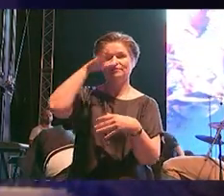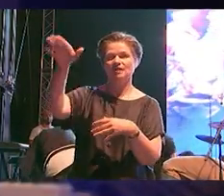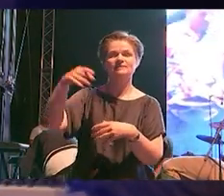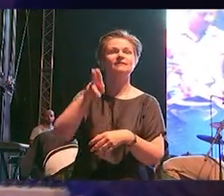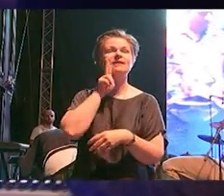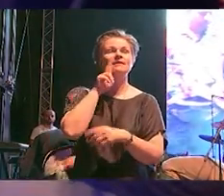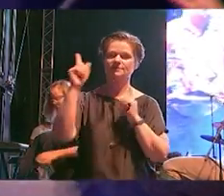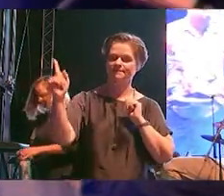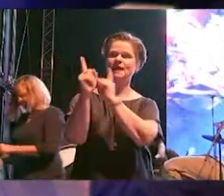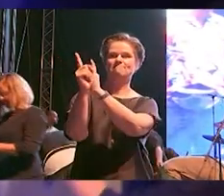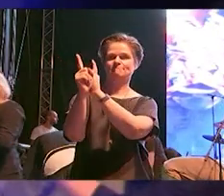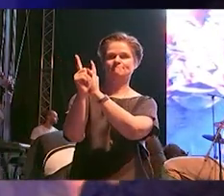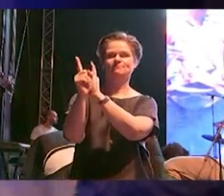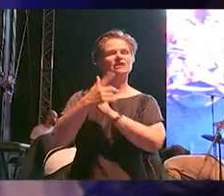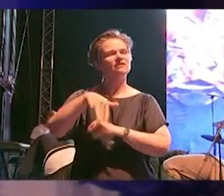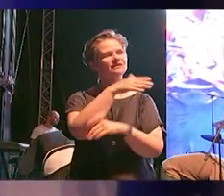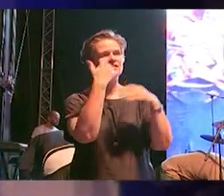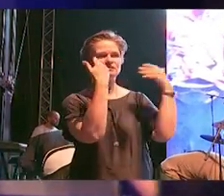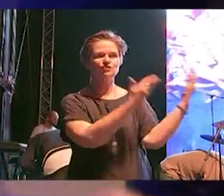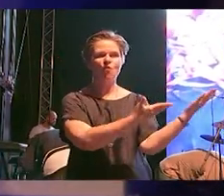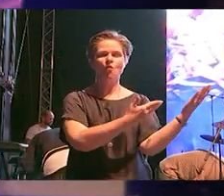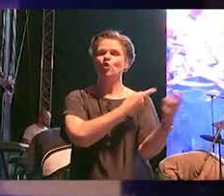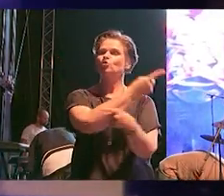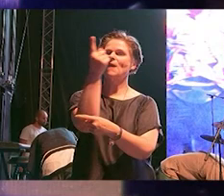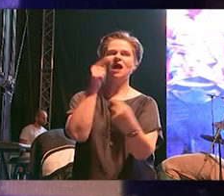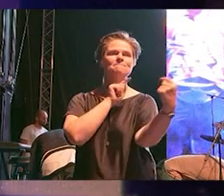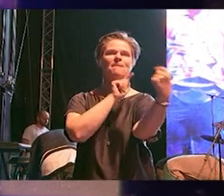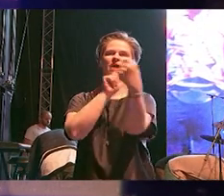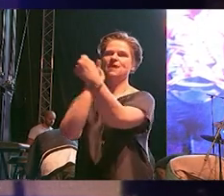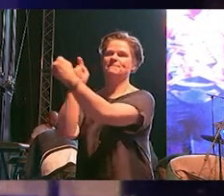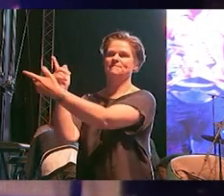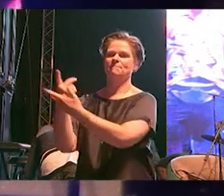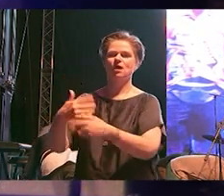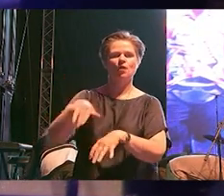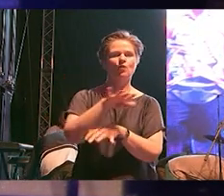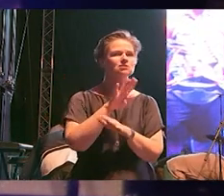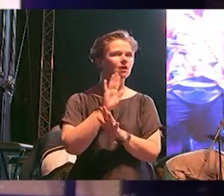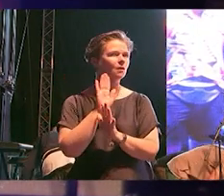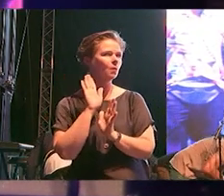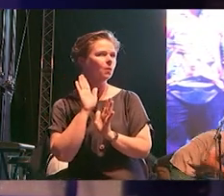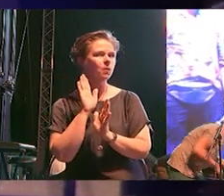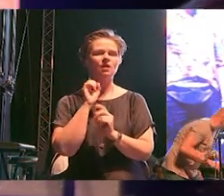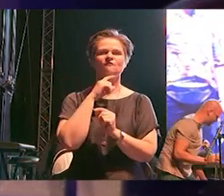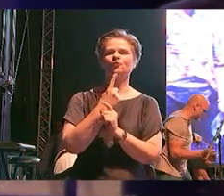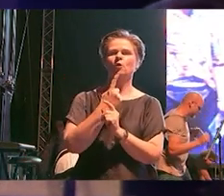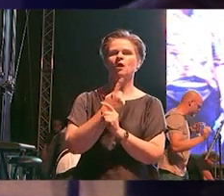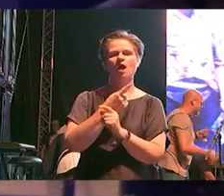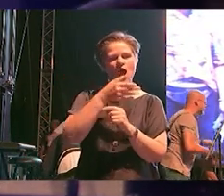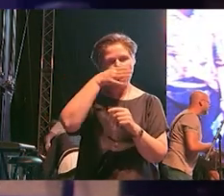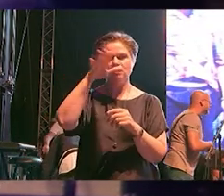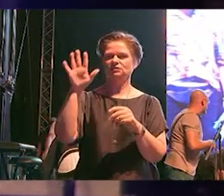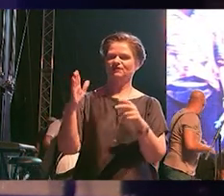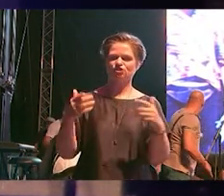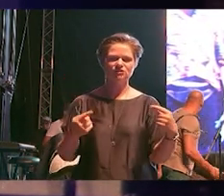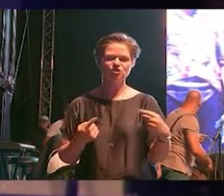tagtäglich gegenübertreten. Wir sind die, die überall dagegenhalten und vor Ort für eine solidarische Alternative kämpfen. Wir sind die, die sich